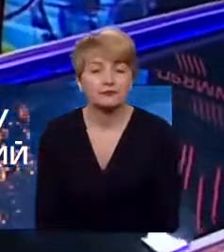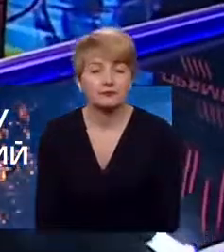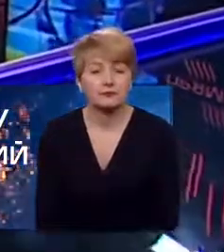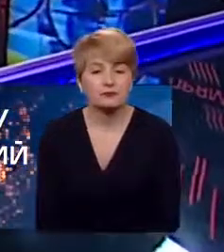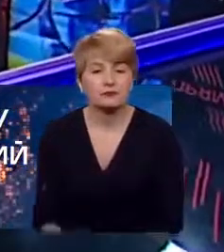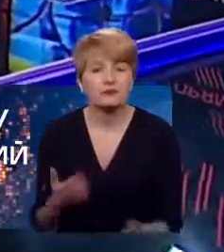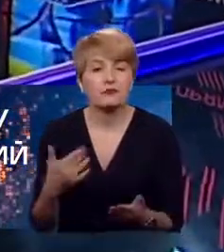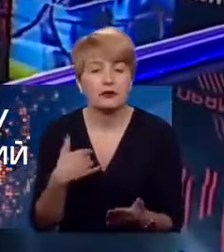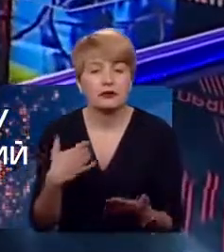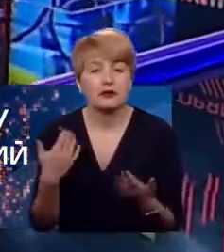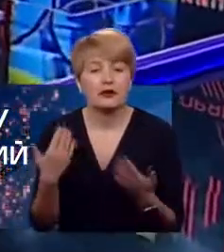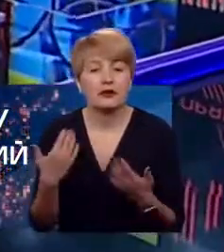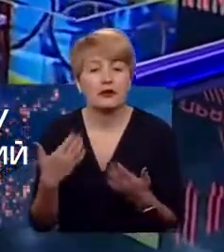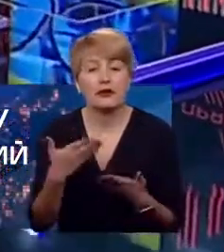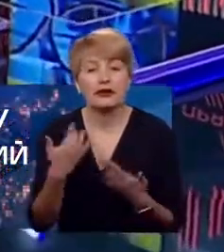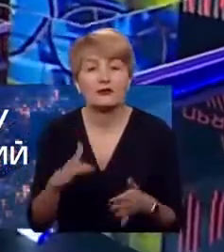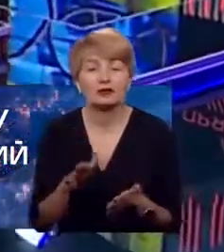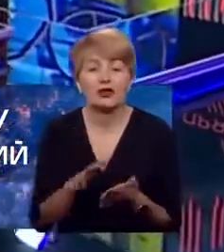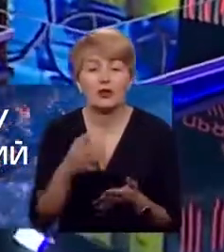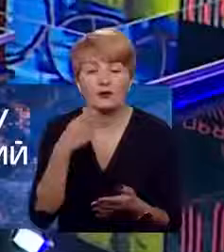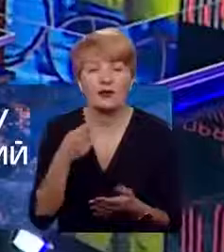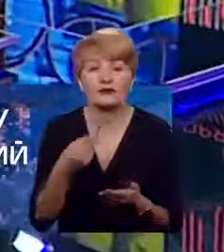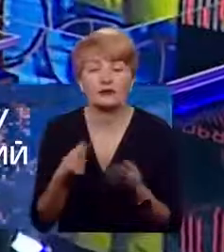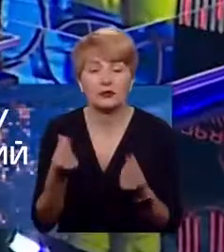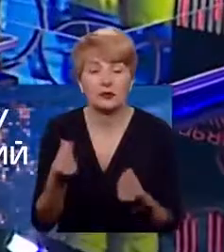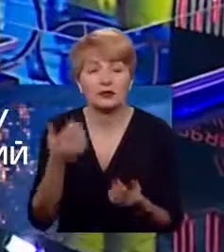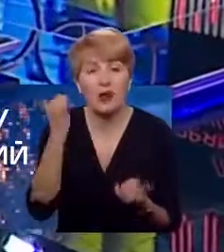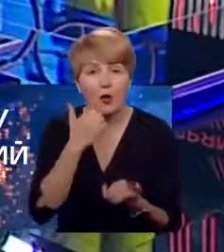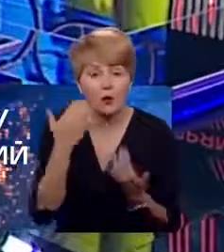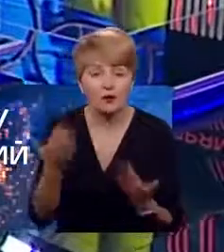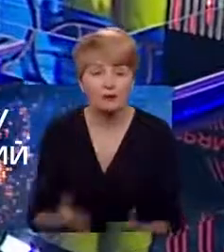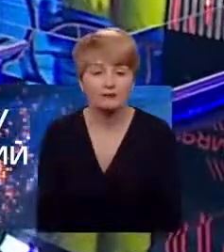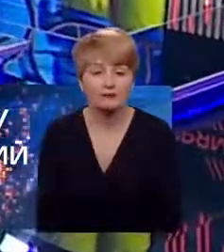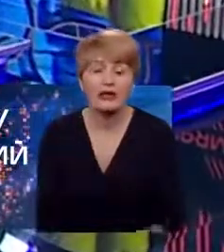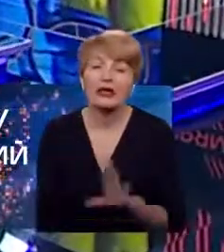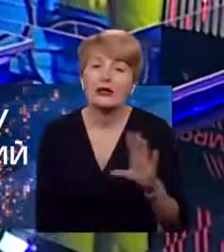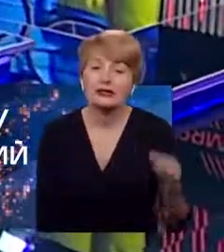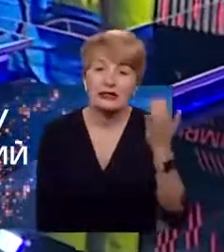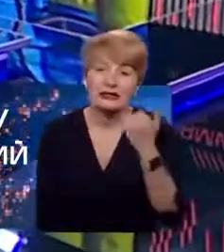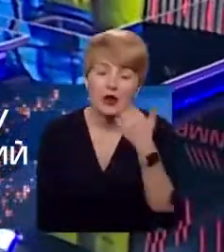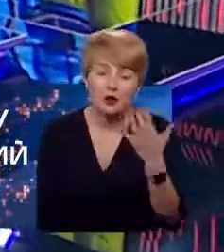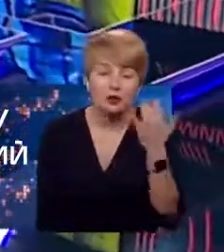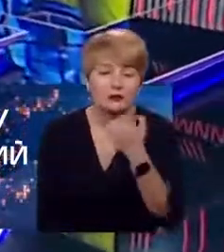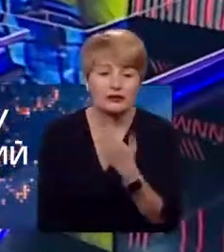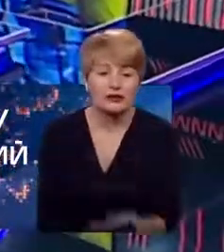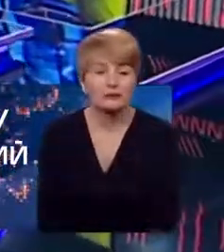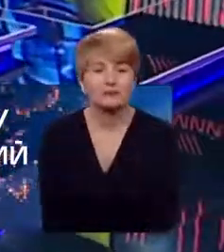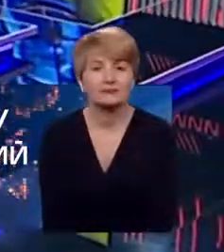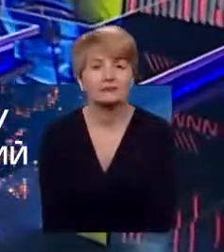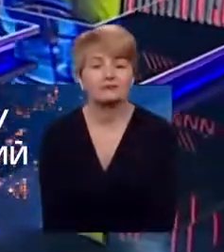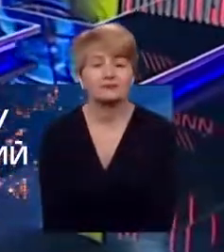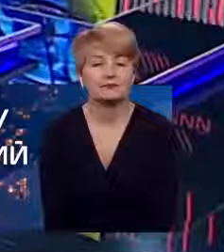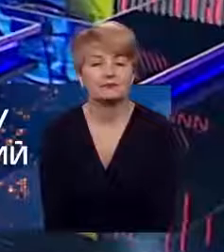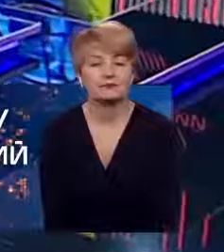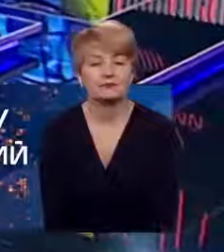знову ж таки, немає, я вже надто багато агітую. Немає ціною на газ, думаю, зарплатами і пенсією. Дякую за можливість. Все, дякую, спасибі. Дякую. Давайте я